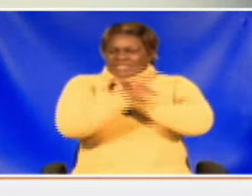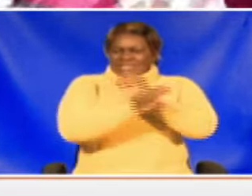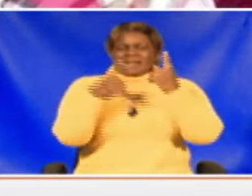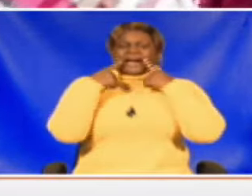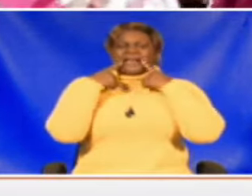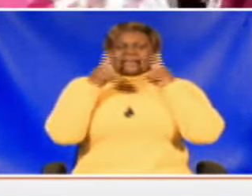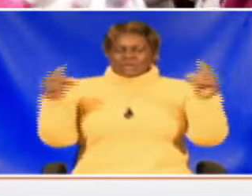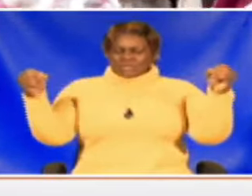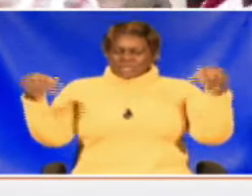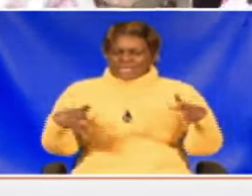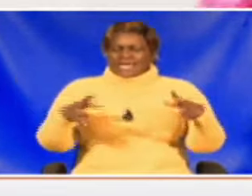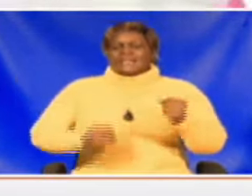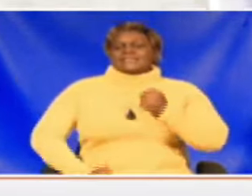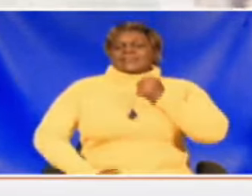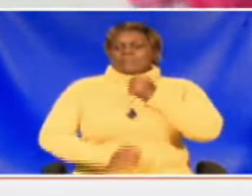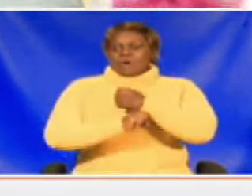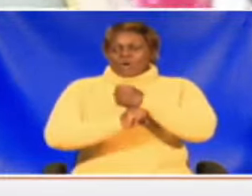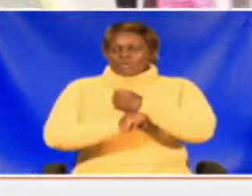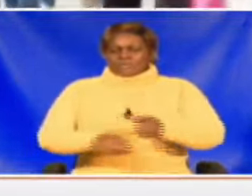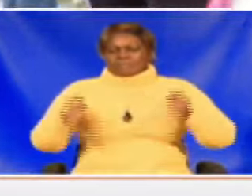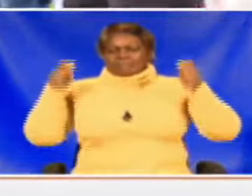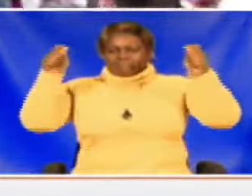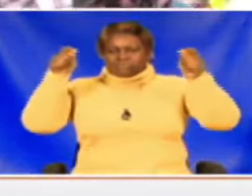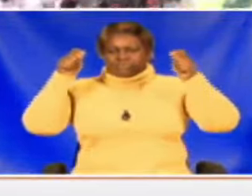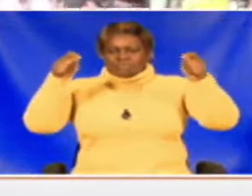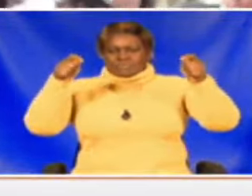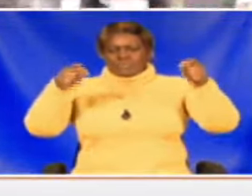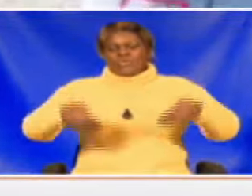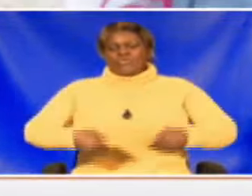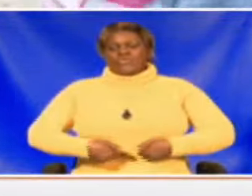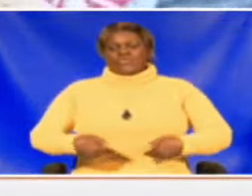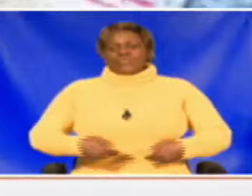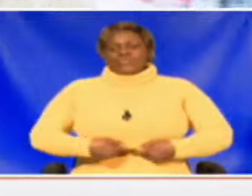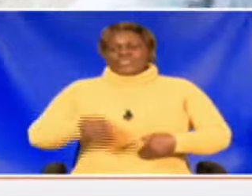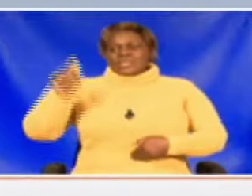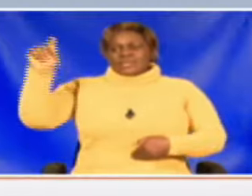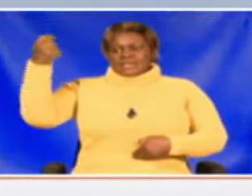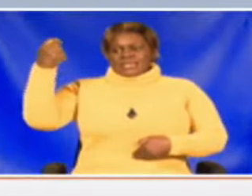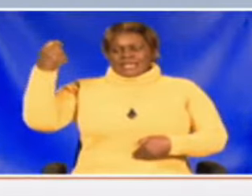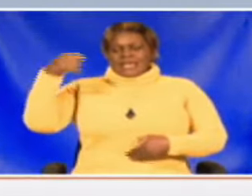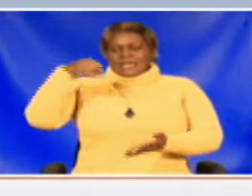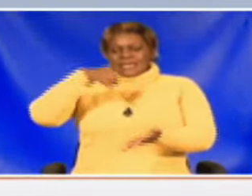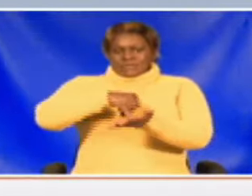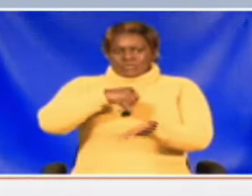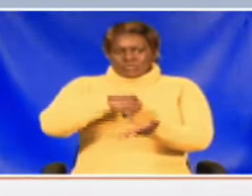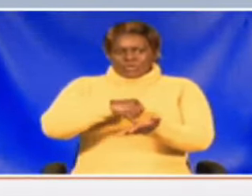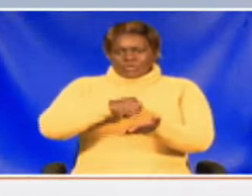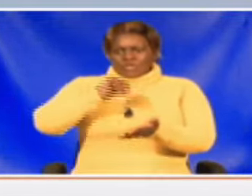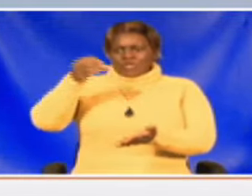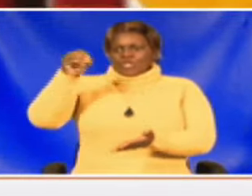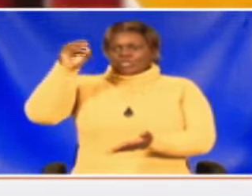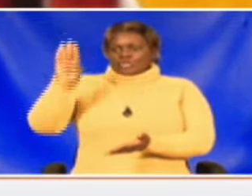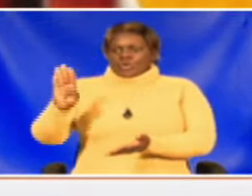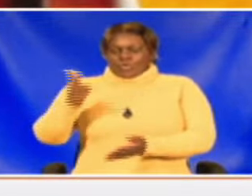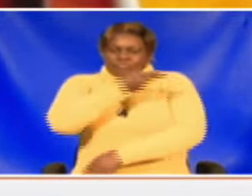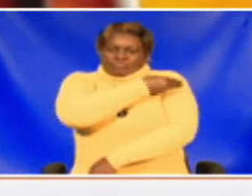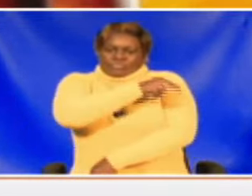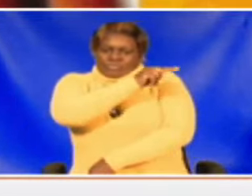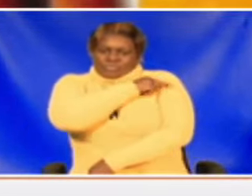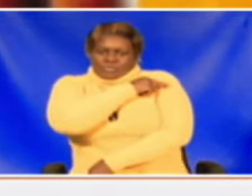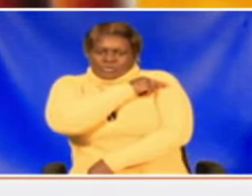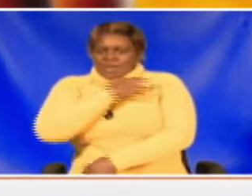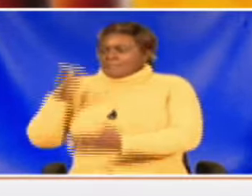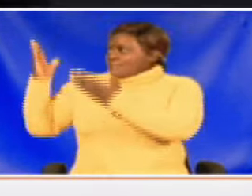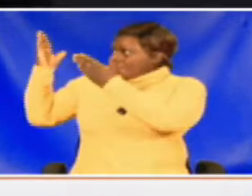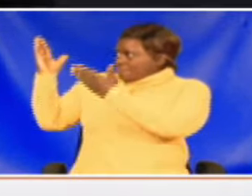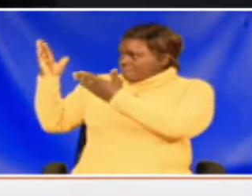walitangaza peupe msimamo wao wa kuunga mkono shinikizo ya vijana nchini Kenya. Miongoni mwao ni Joboy wa Nigeria, Queen Ifrika